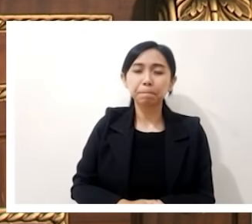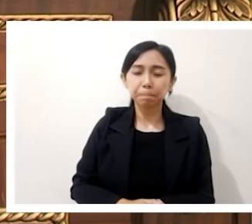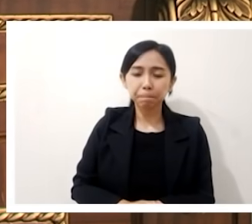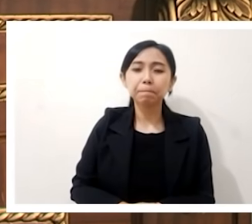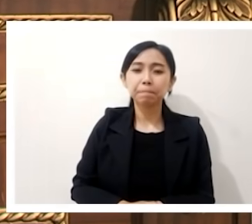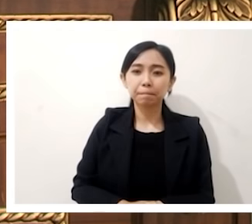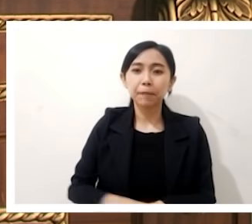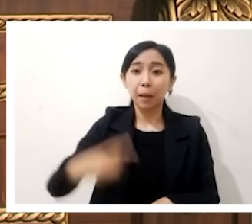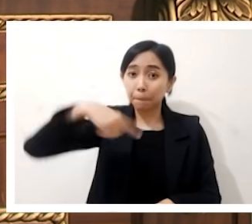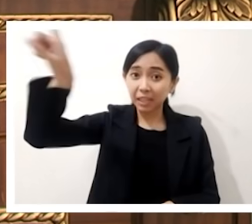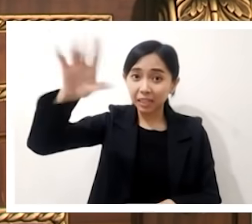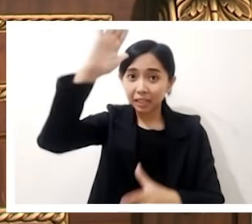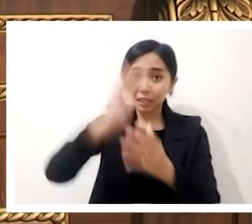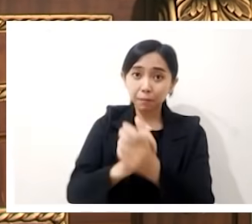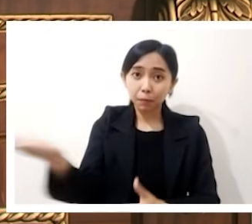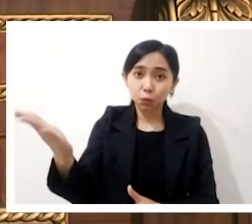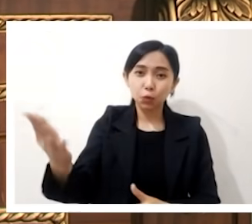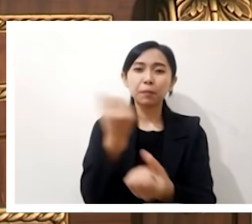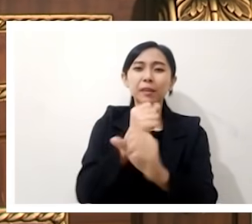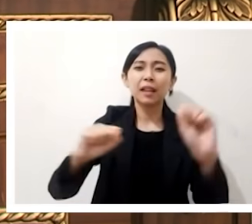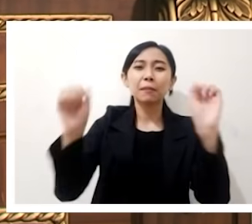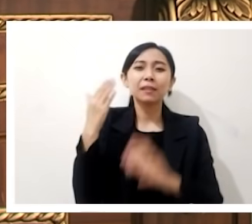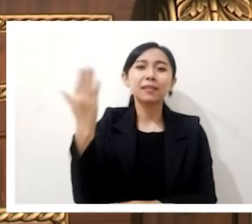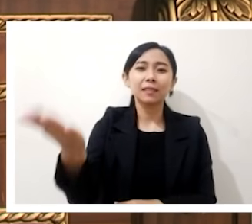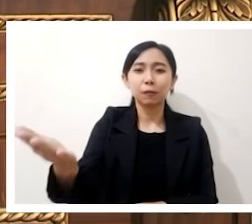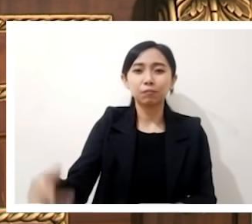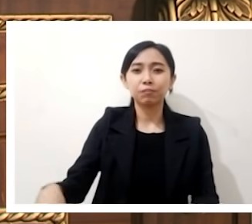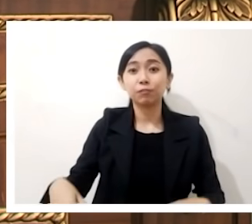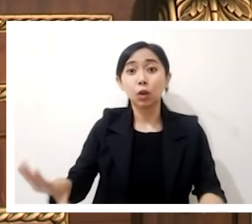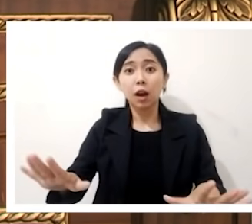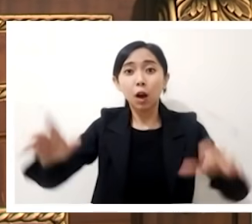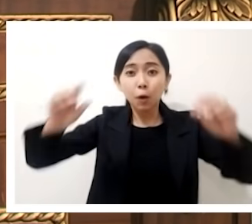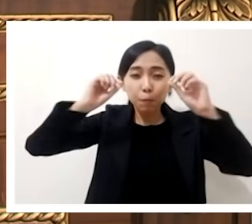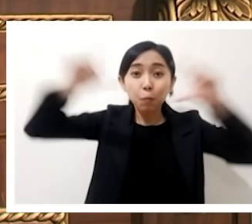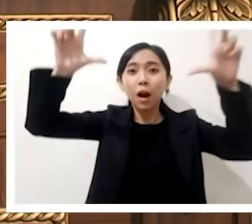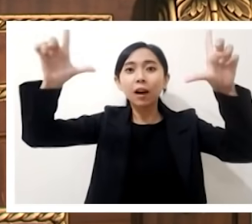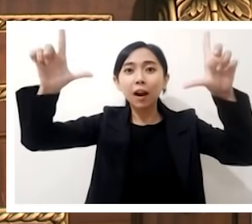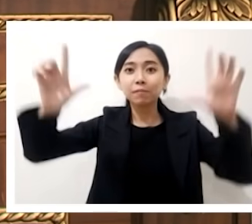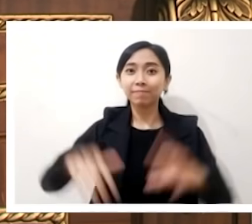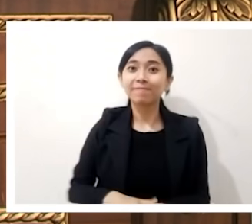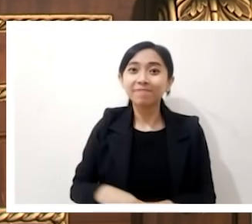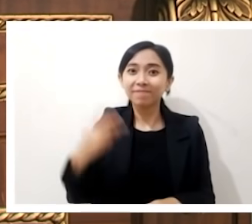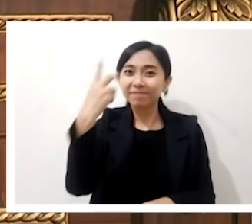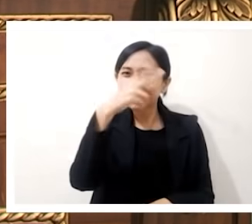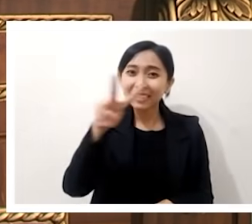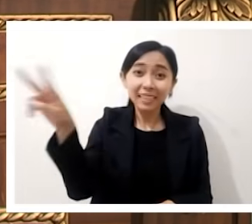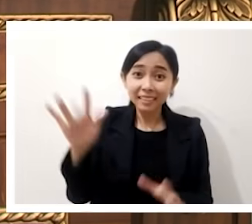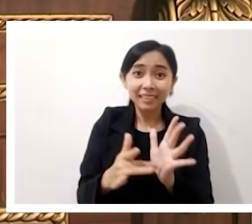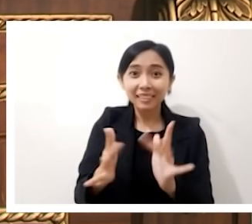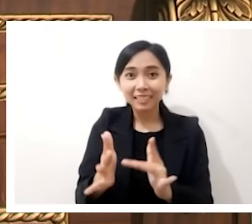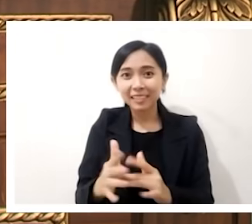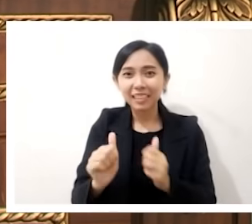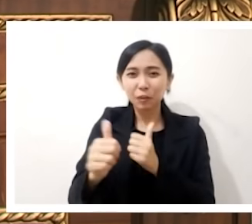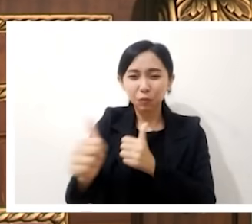Yesus kepadanya, "Pergilah, imanmu telah menyelamatkan engkau." Pada saat itu juga melihatlah ia, lalu